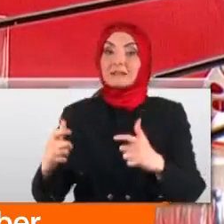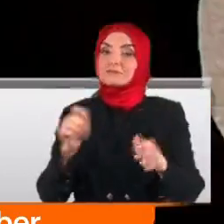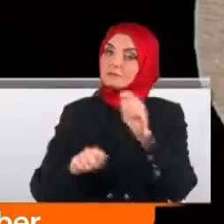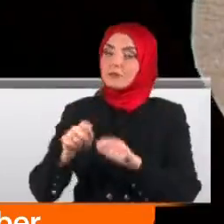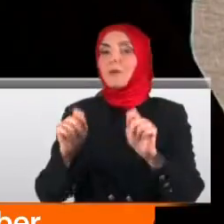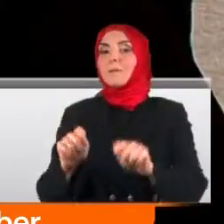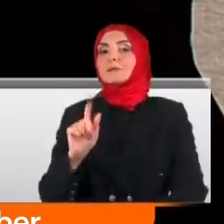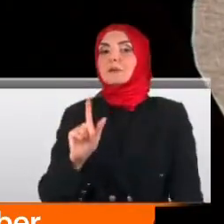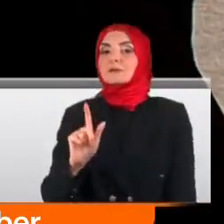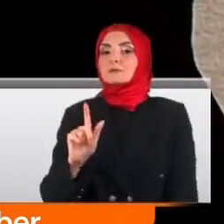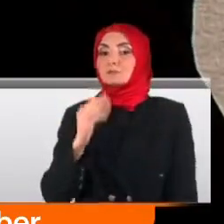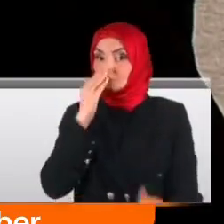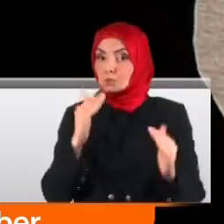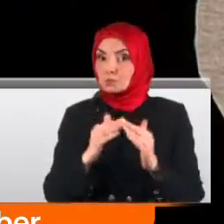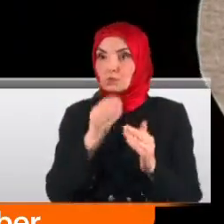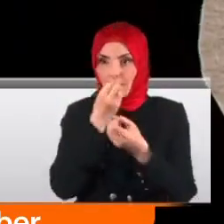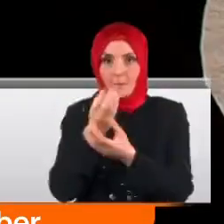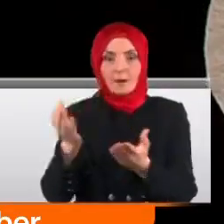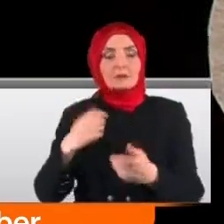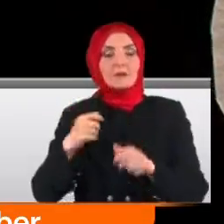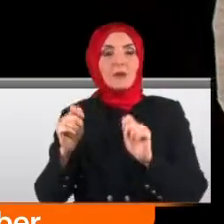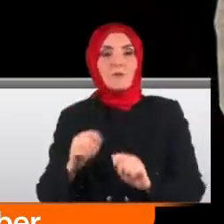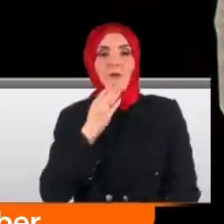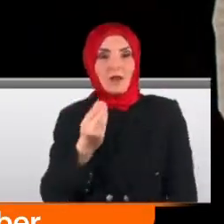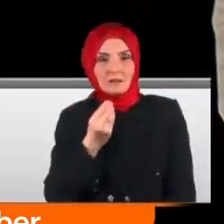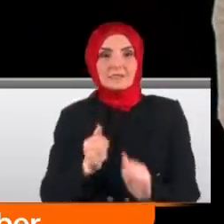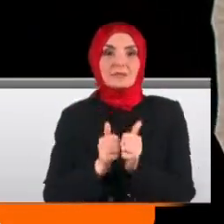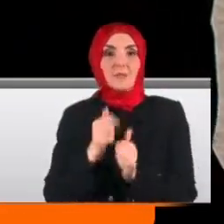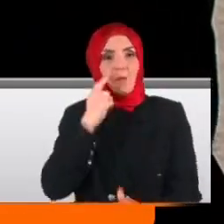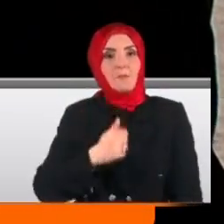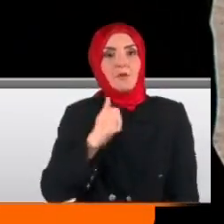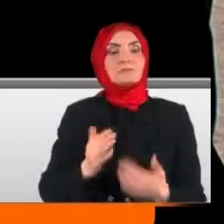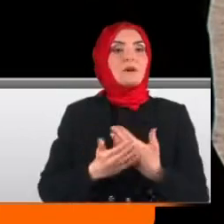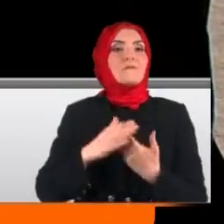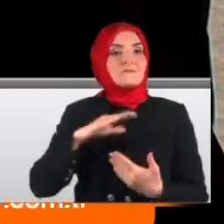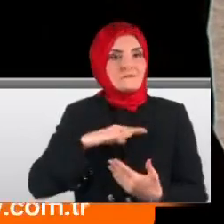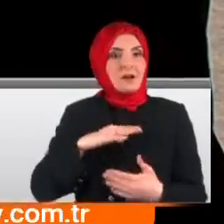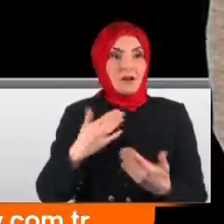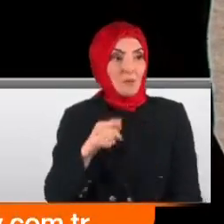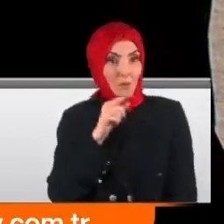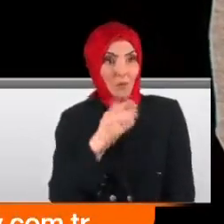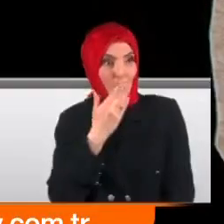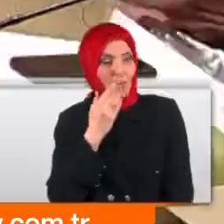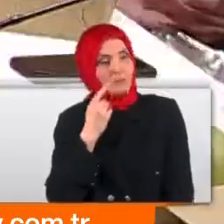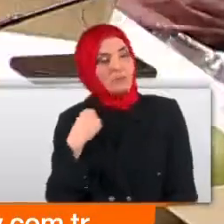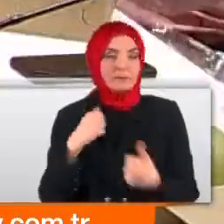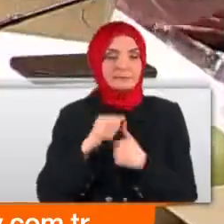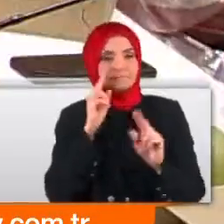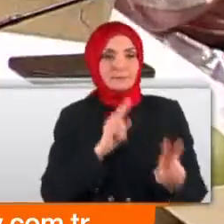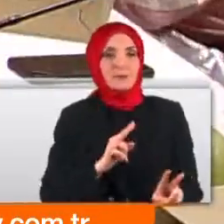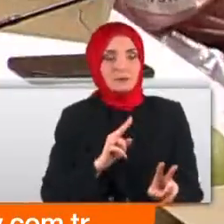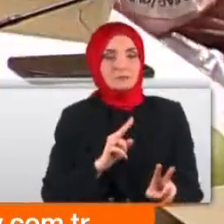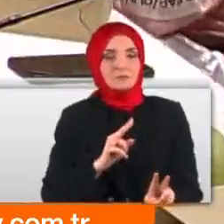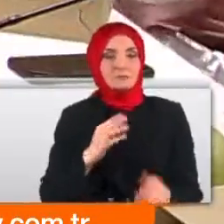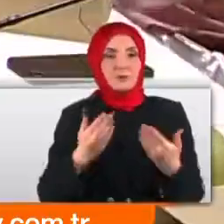lazım. Müsait olan bahçeleri de yapıyoruz. Genç Spor Bakanlığımızdan da destek alıyoruz ama o okullara da tekrar bakalım efendim, emredersiniz.